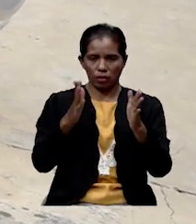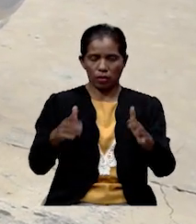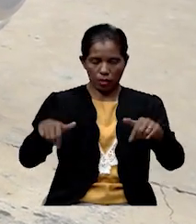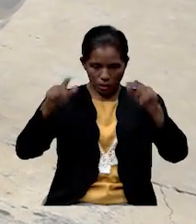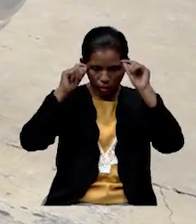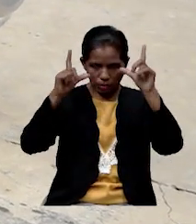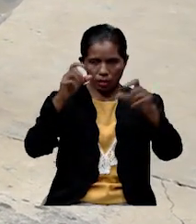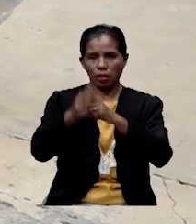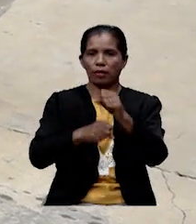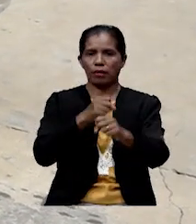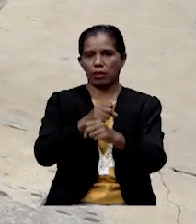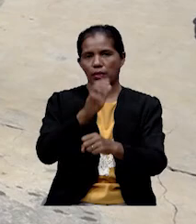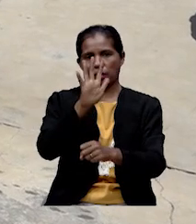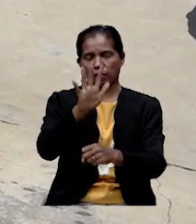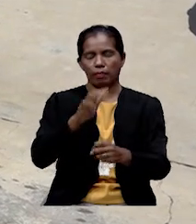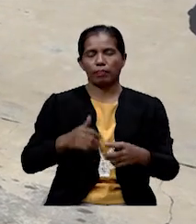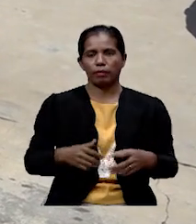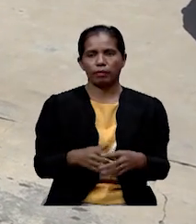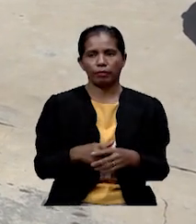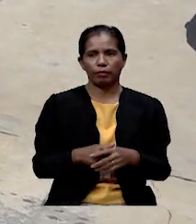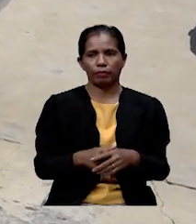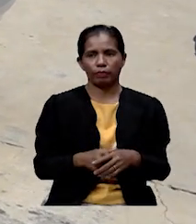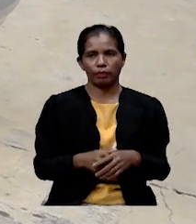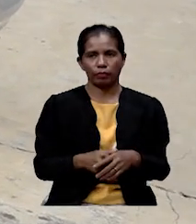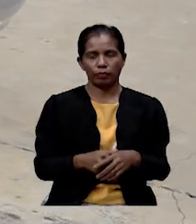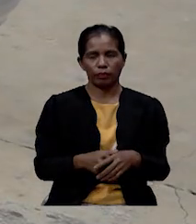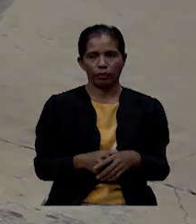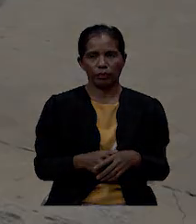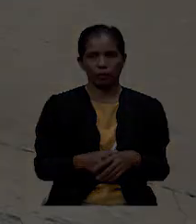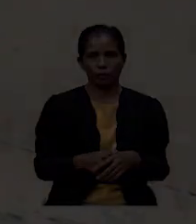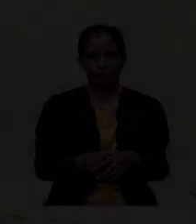durante Tinang Lima. Bem-vinda Simenes, adere tu Simenes, GMN.